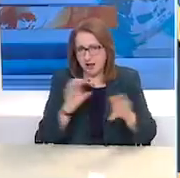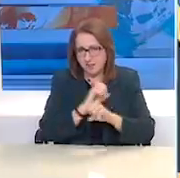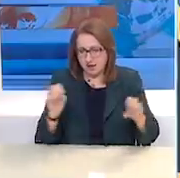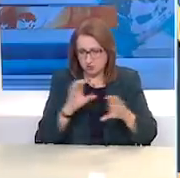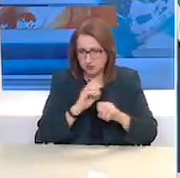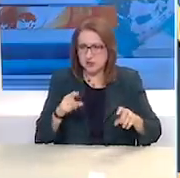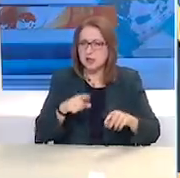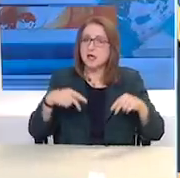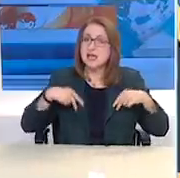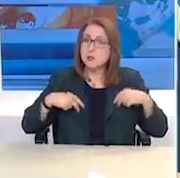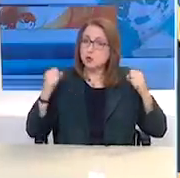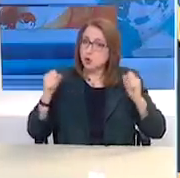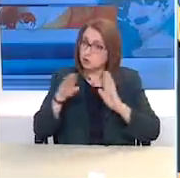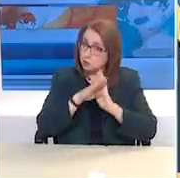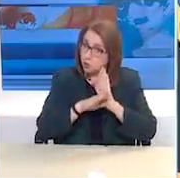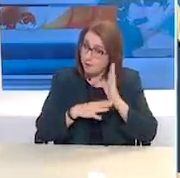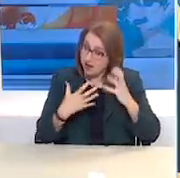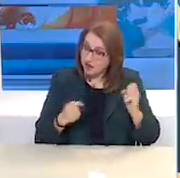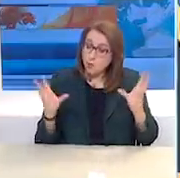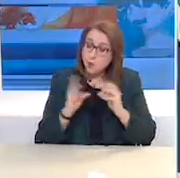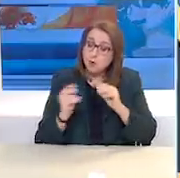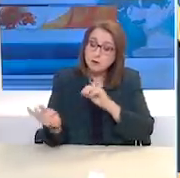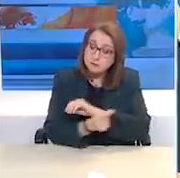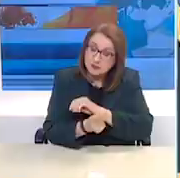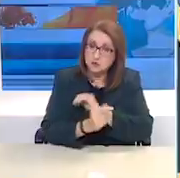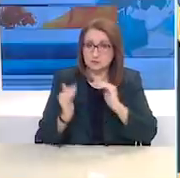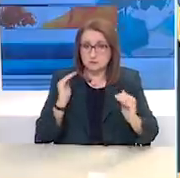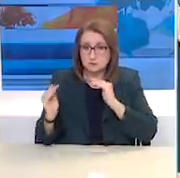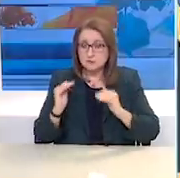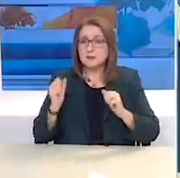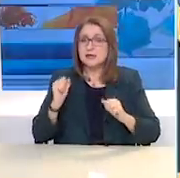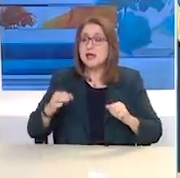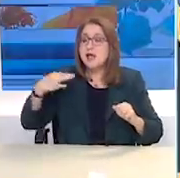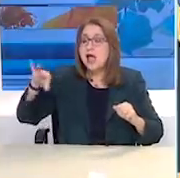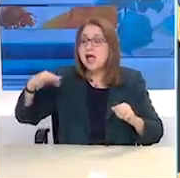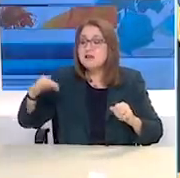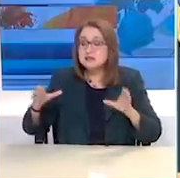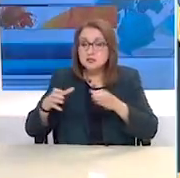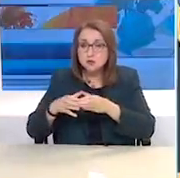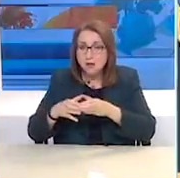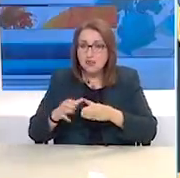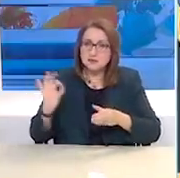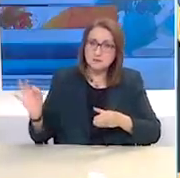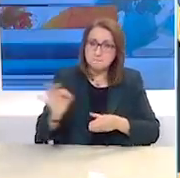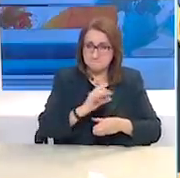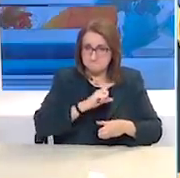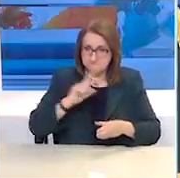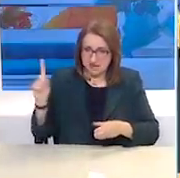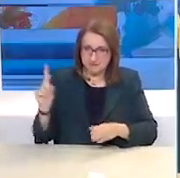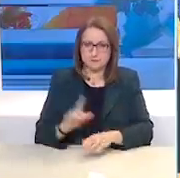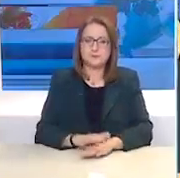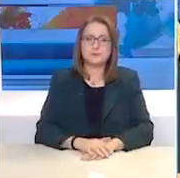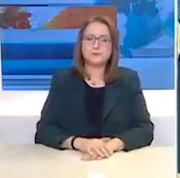αυτές που έχουν θέσει ως κύριο στόχο την προστασία ευάλωτων πληθυσμών και ομάδων και τον περιορισμό της διασποράς της νόσου σε αυτούς τους